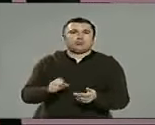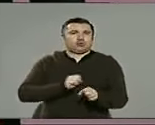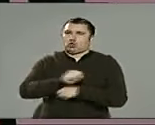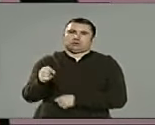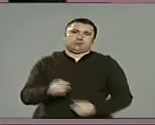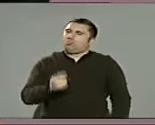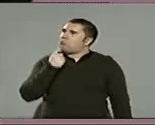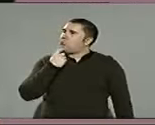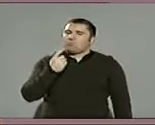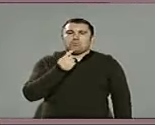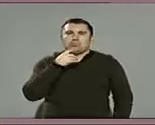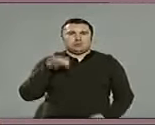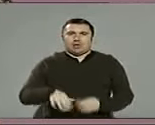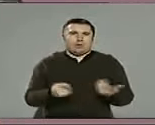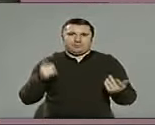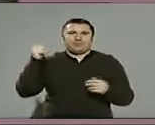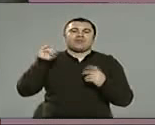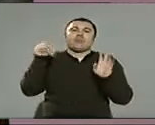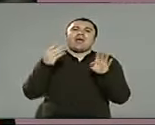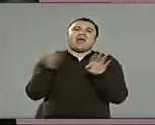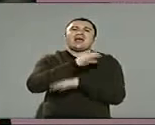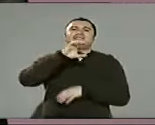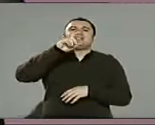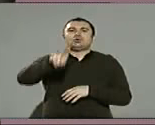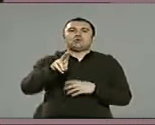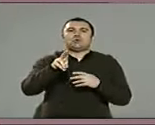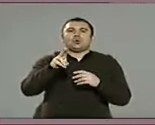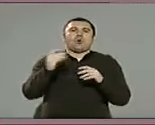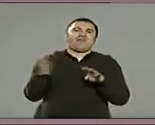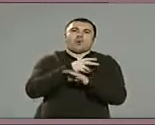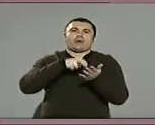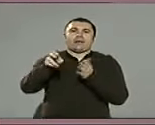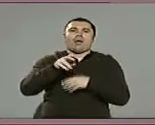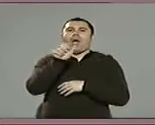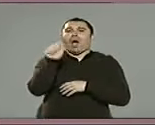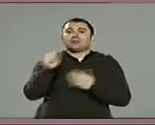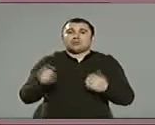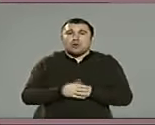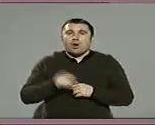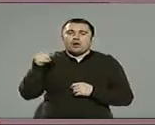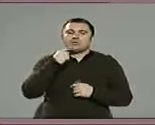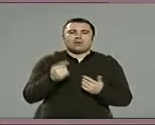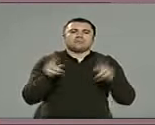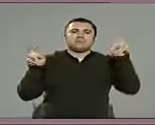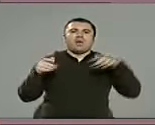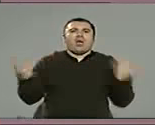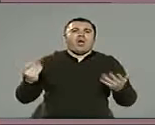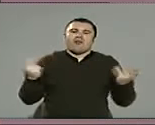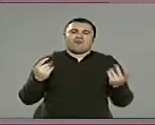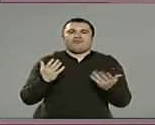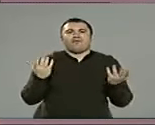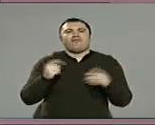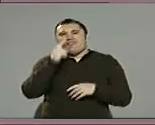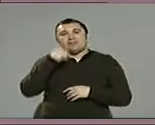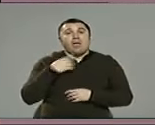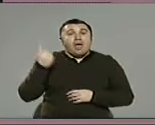würdige Nachfolgerin ihres CDU-Vorgängers Konrad Adenauer. Von dem stammt der Satz, was stört mich mein Geschwätz von